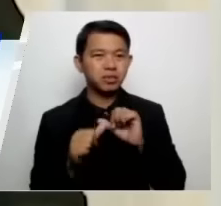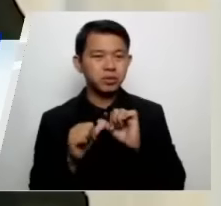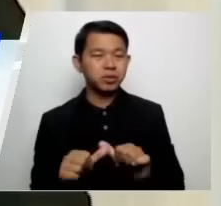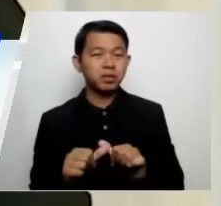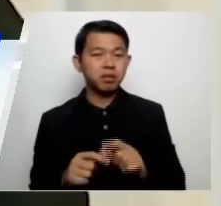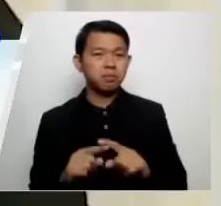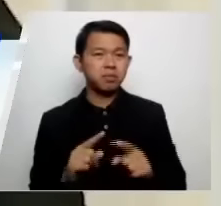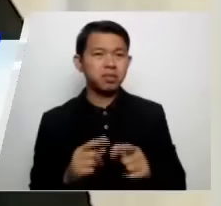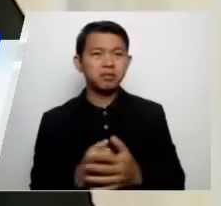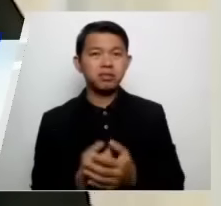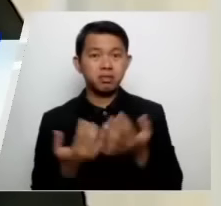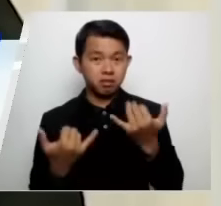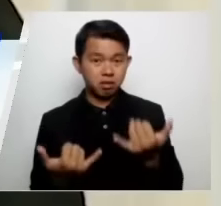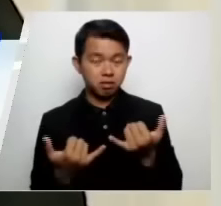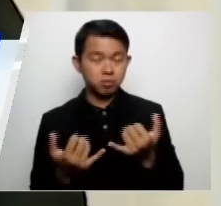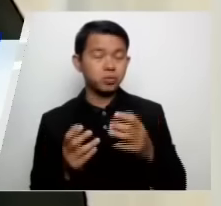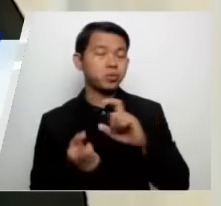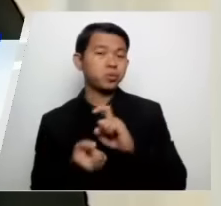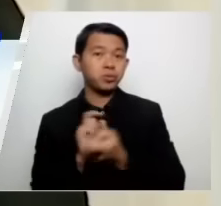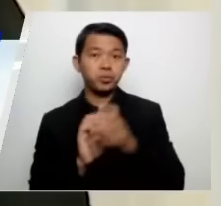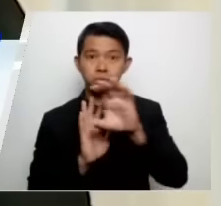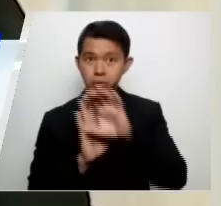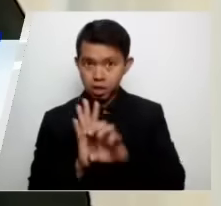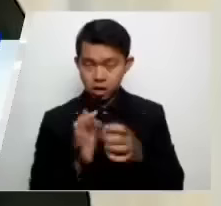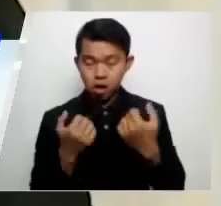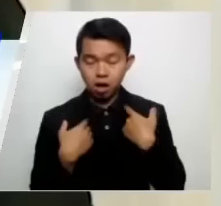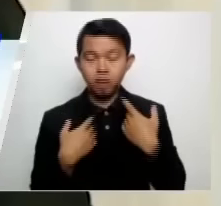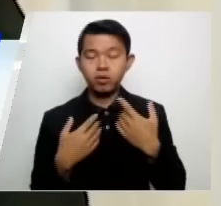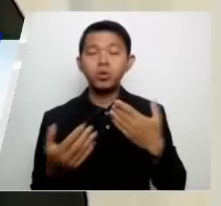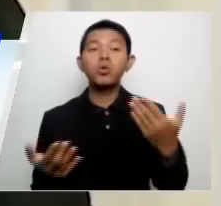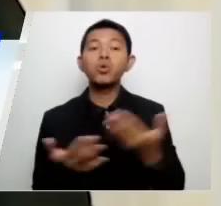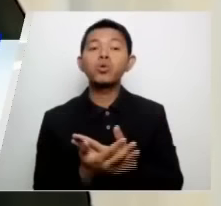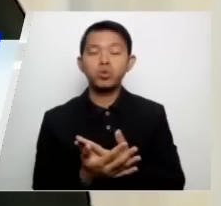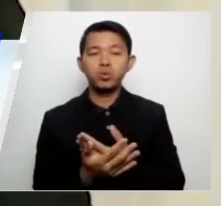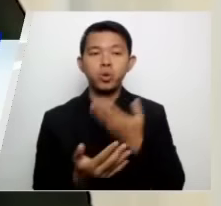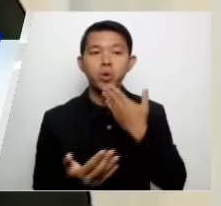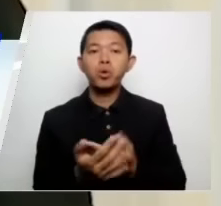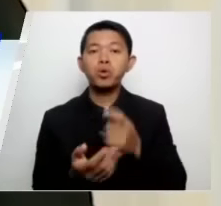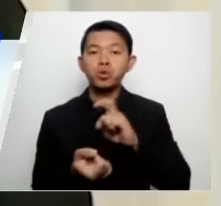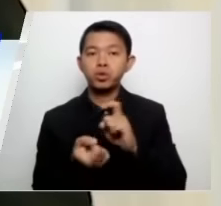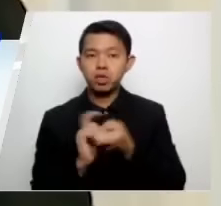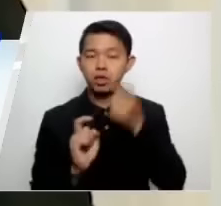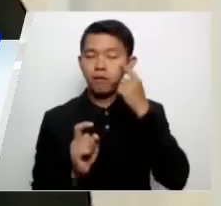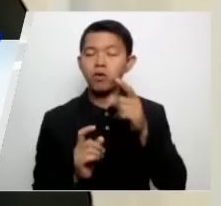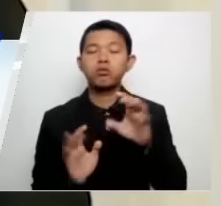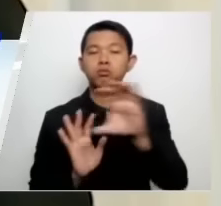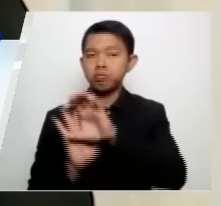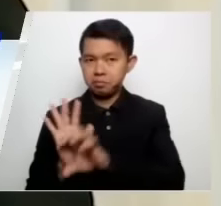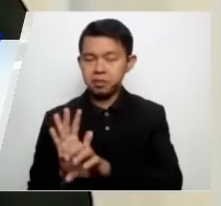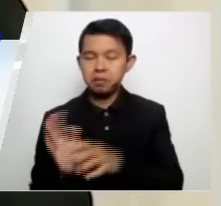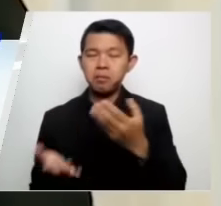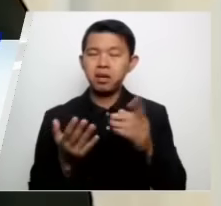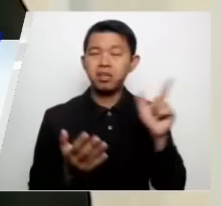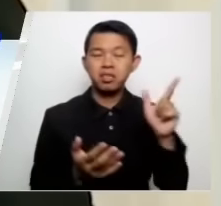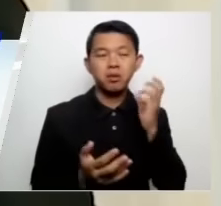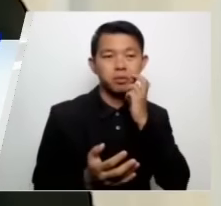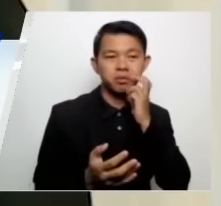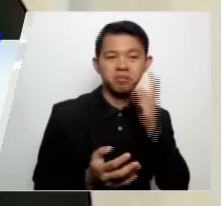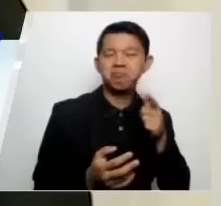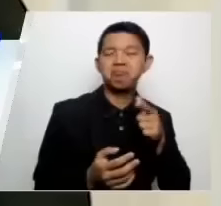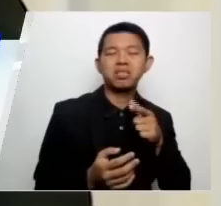magandang move for charter amendments, baka nakikita niya na yung hindi niya magagawa,